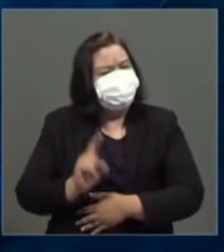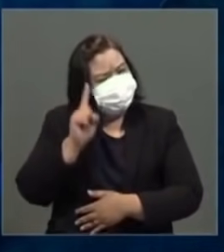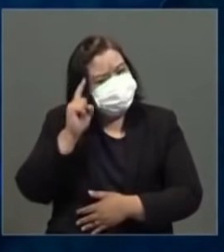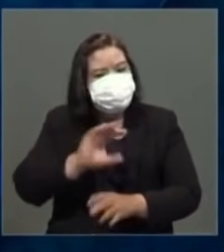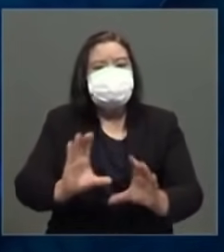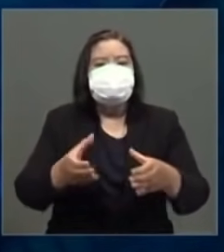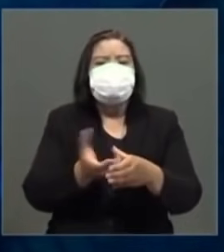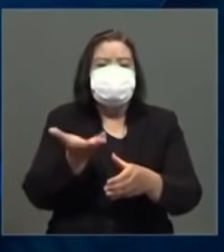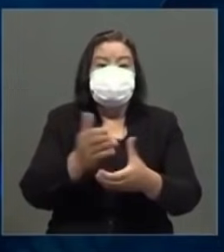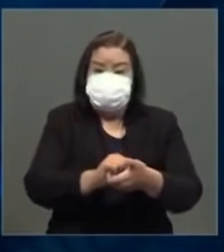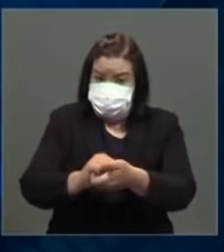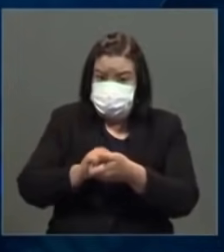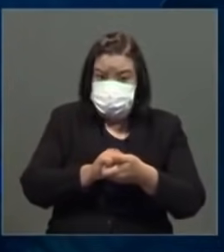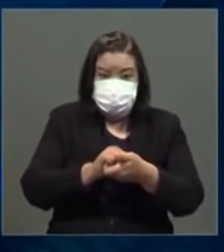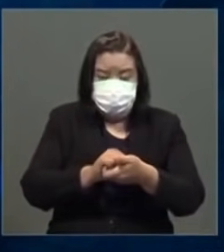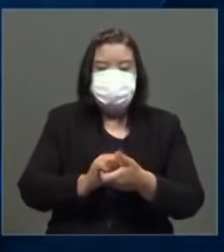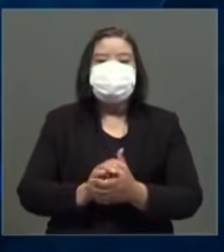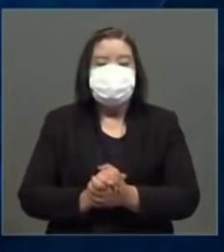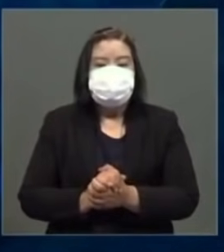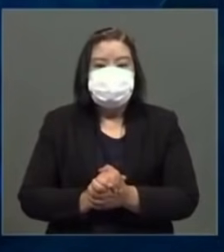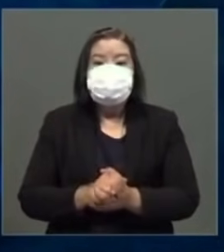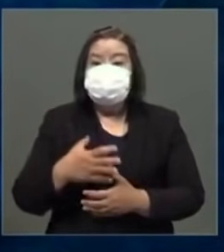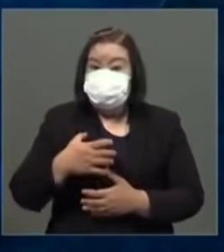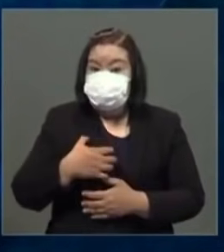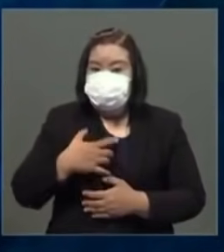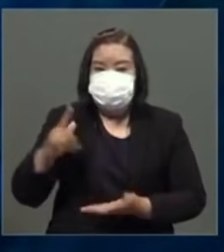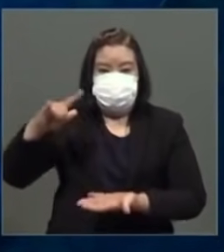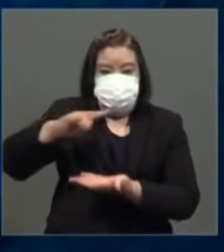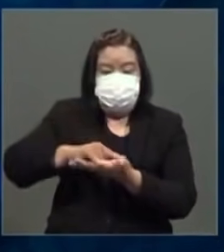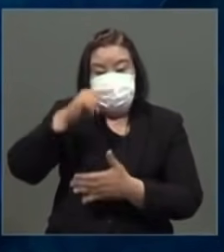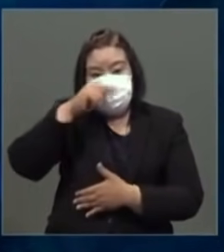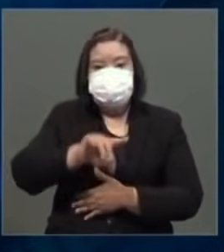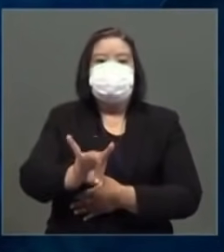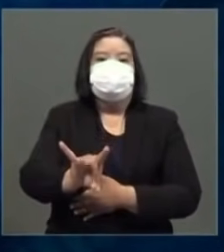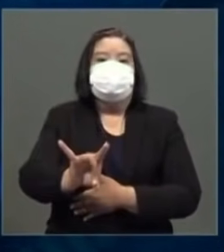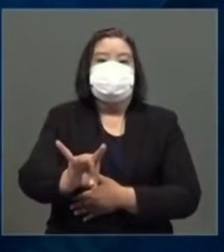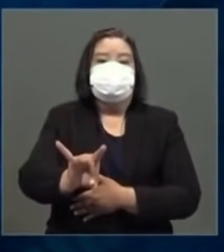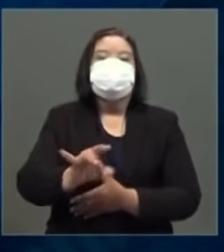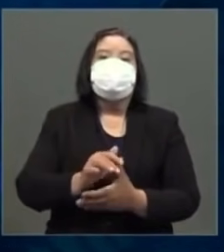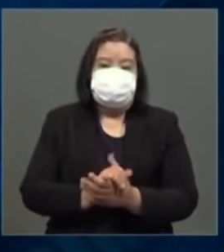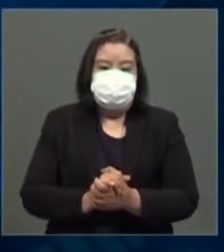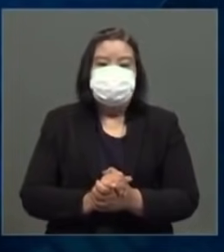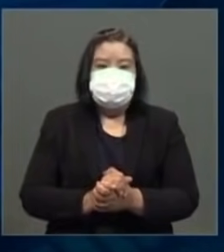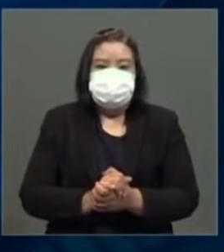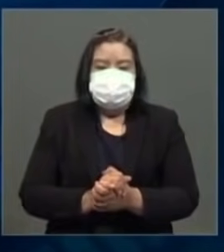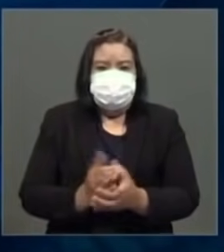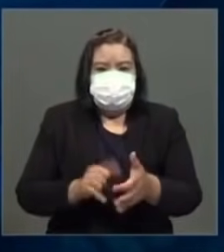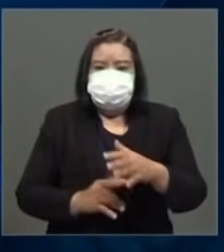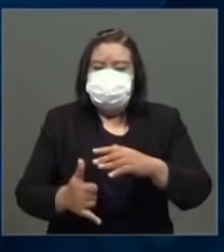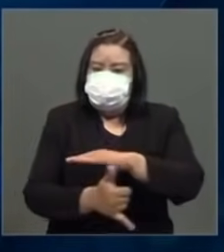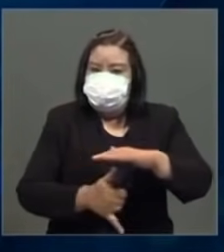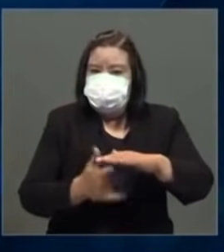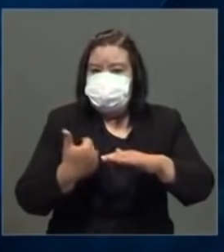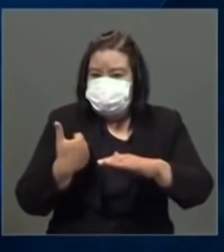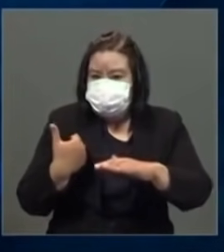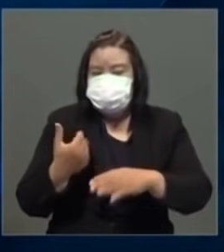ร่วมมือกันครับส่วนการเดินทางมาจากต่างประเทศ8รายน้อยลงนะครับตอนช่วงนี้นะครับที่จะเห็นก็คือผ่านม